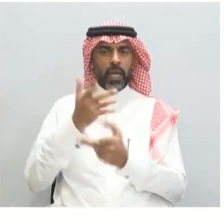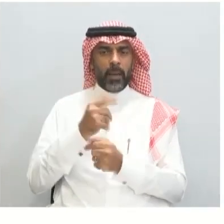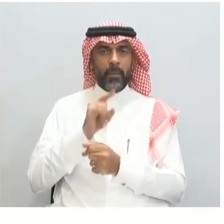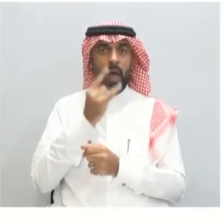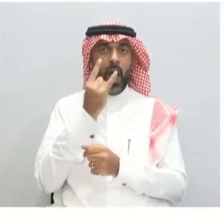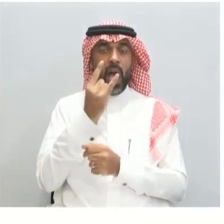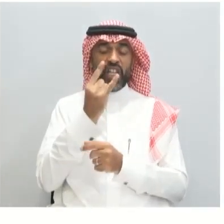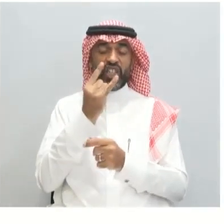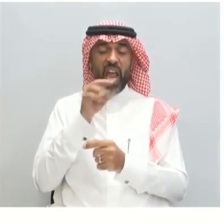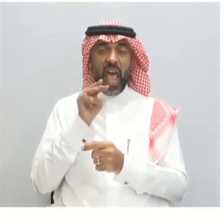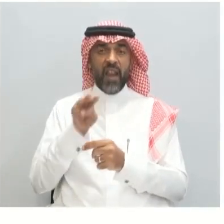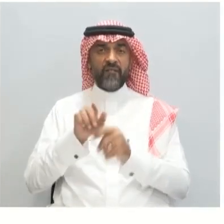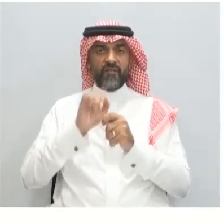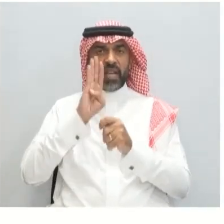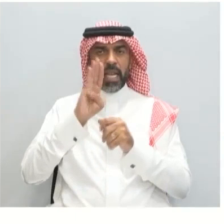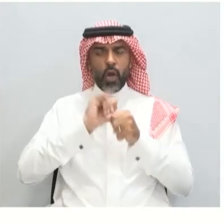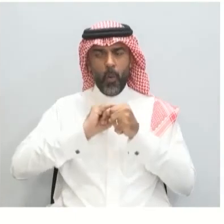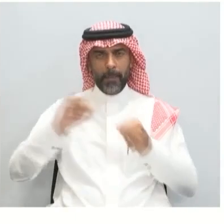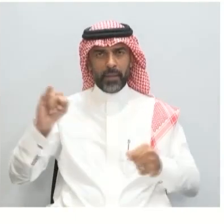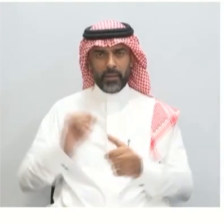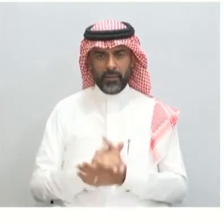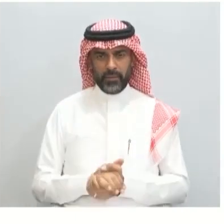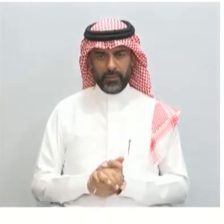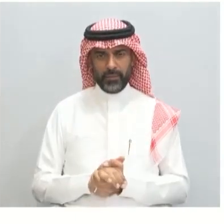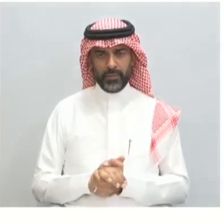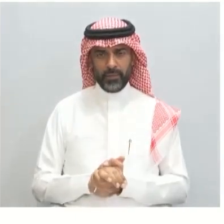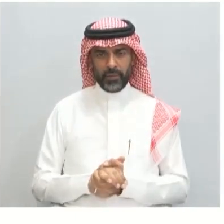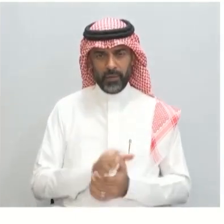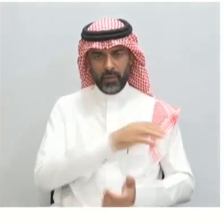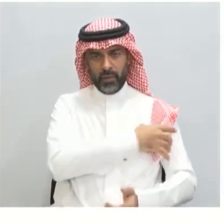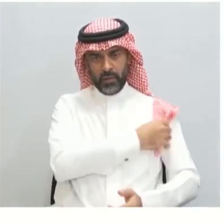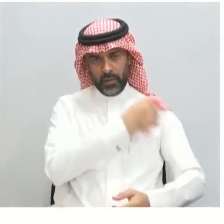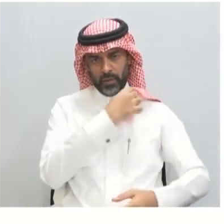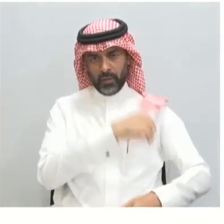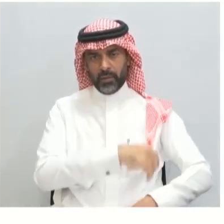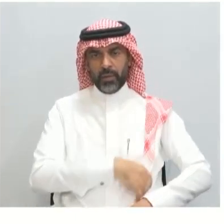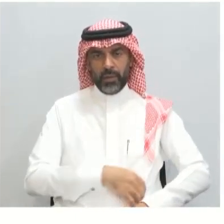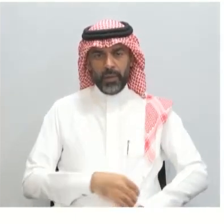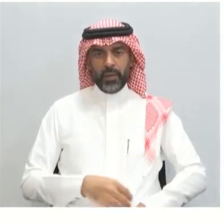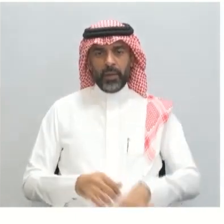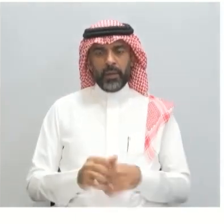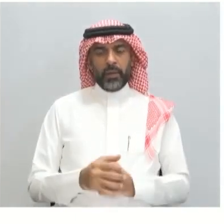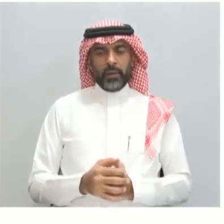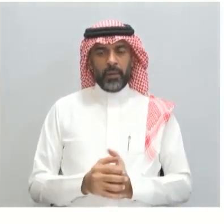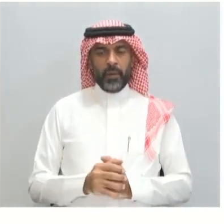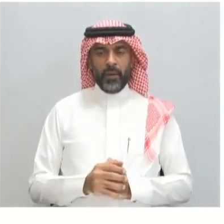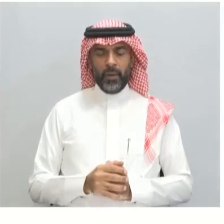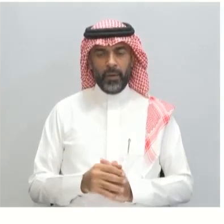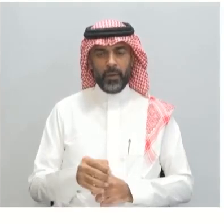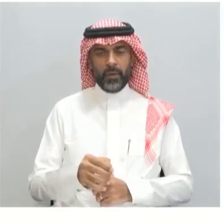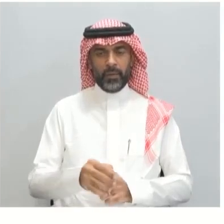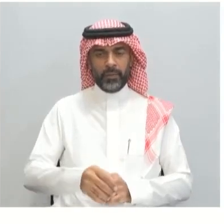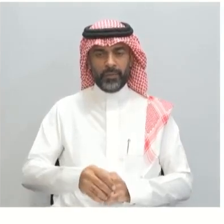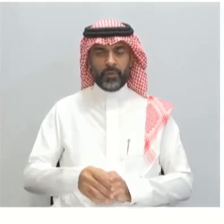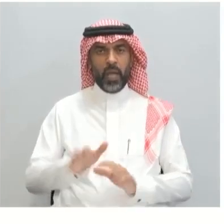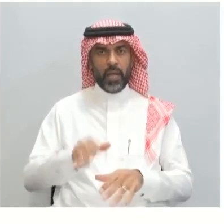ممتازين احسنتم ممتازين ومن ثم انه ممتازين احسنتم ابنائي وبناتي الطلاب ومن